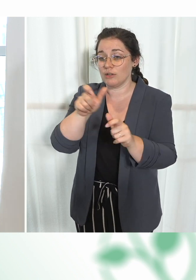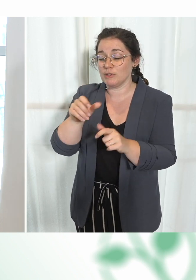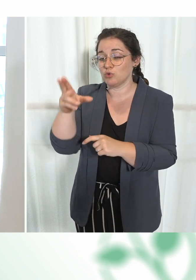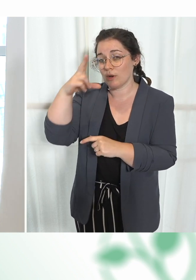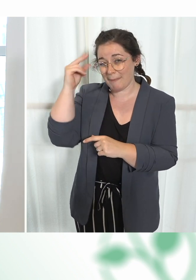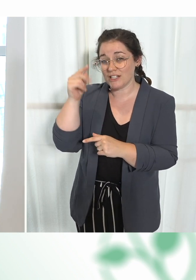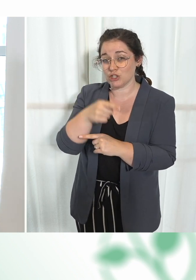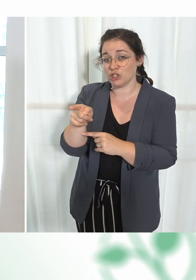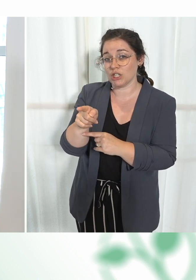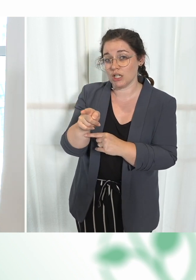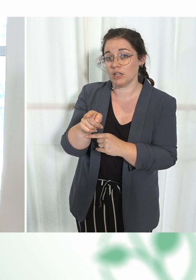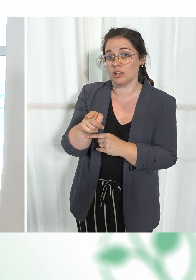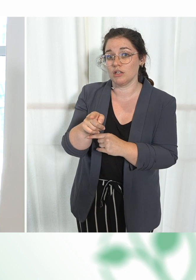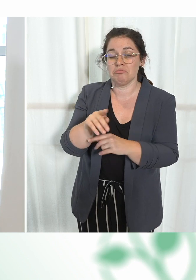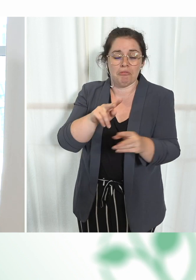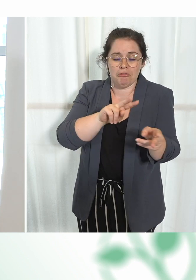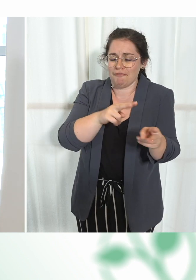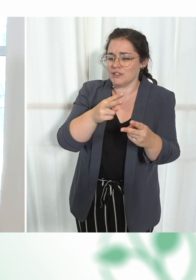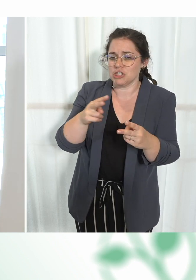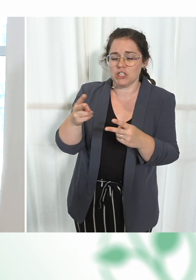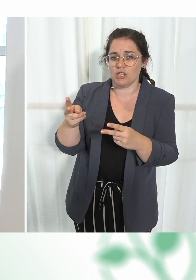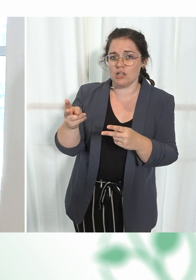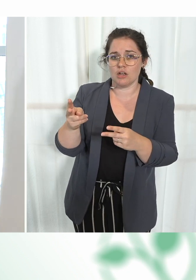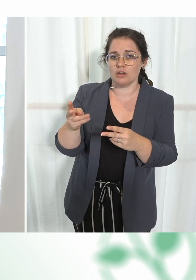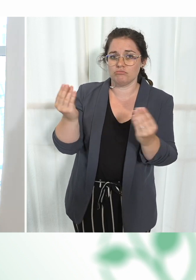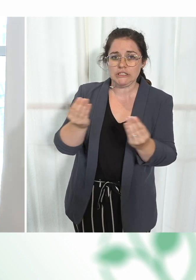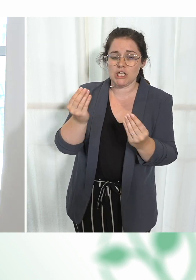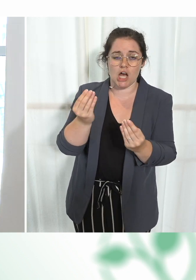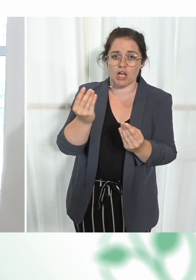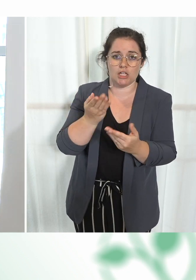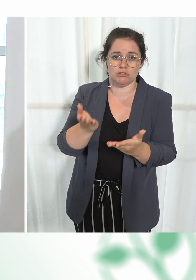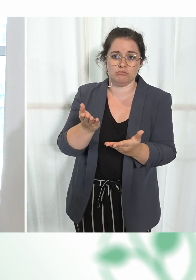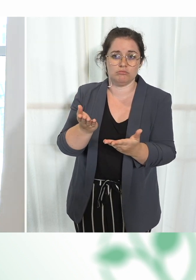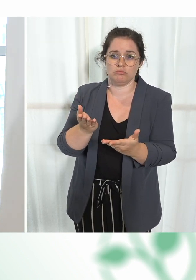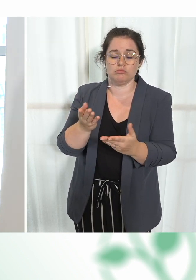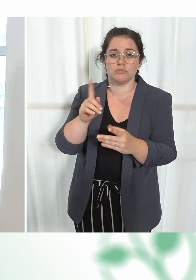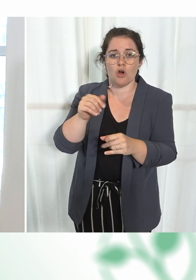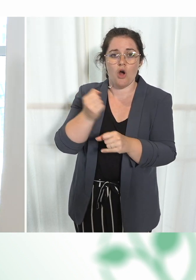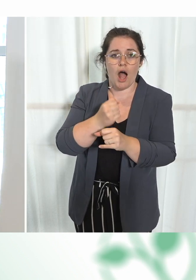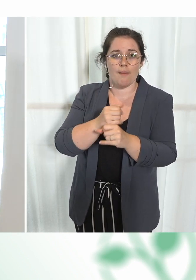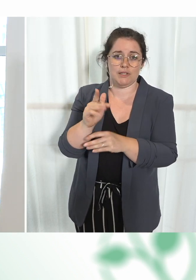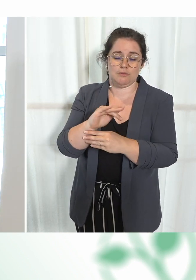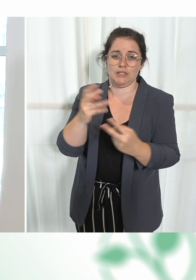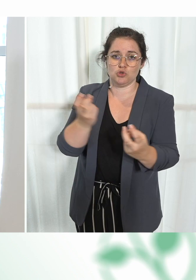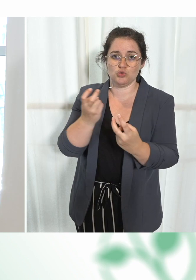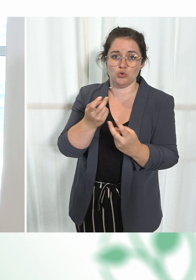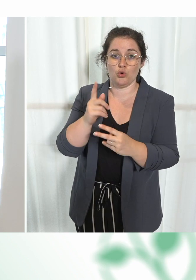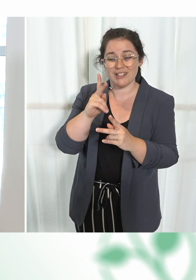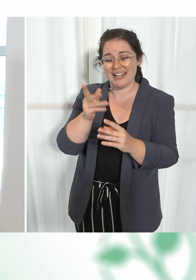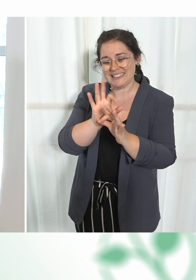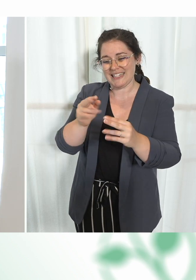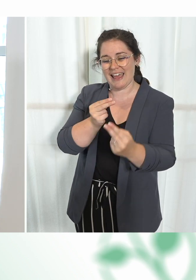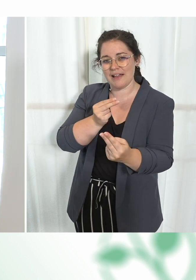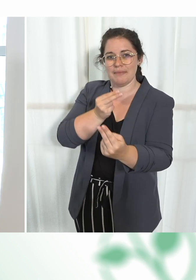Menschen, die was in unterschiedlichsten Sachen einfach auch Arbeitsplätze suchen, und wir können dann auch sehr